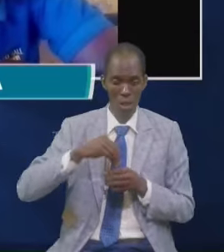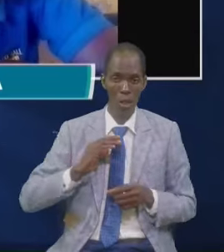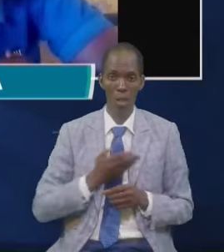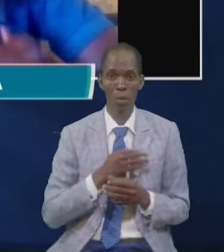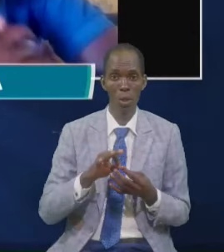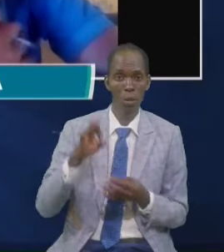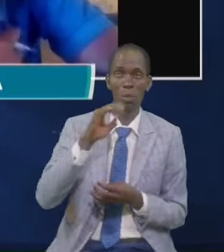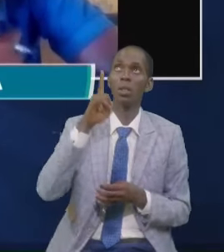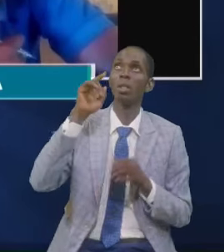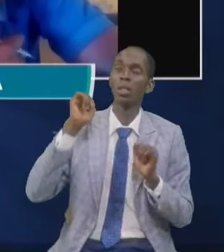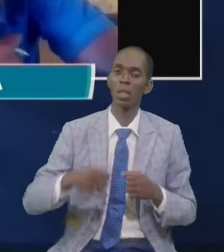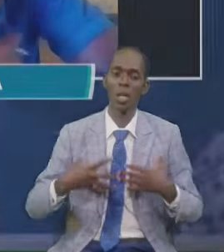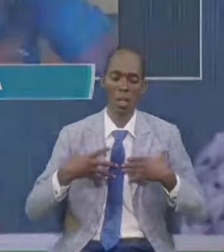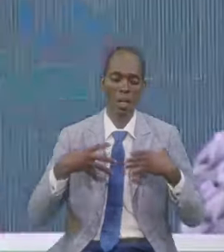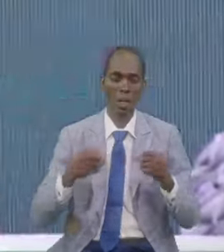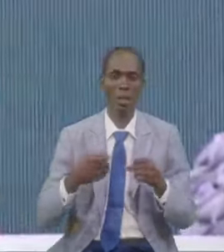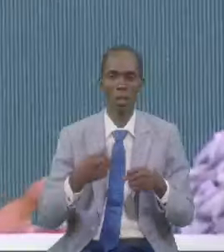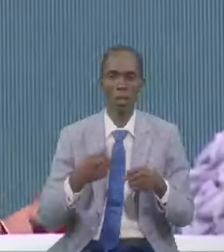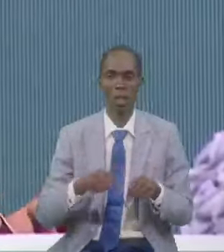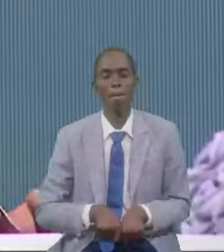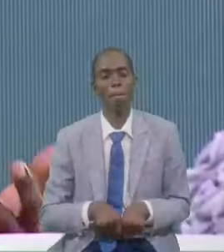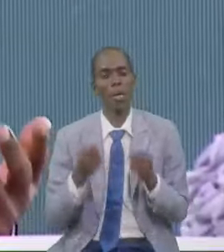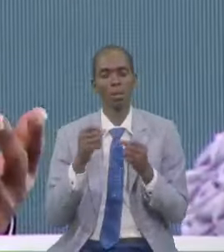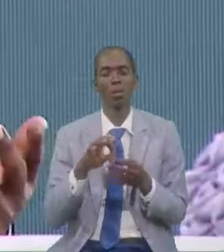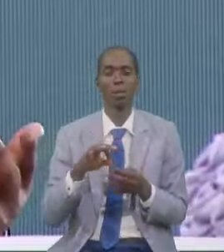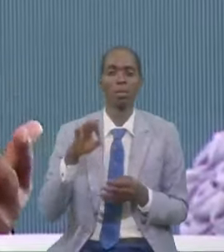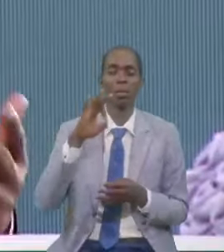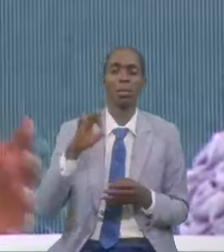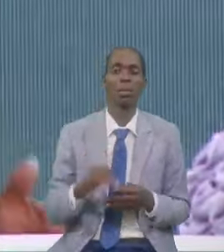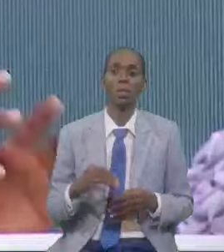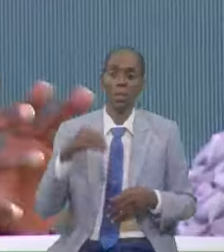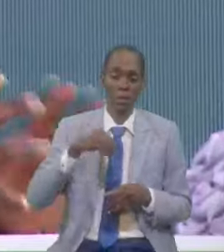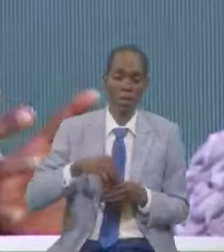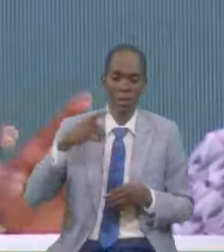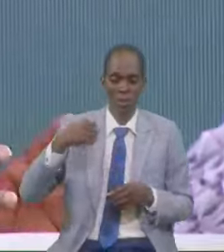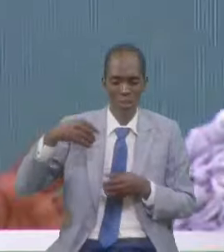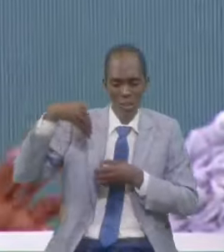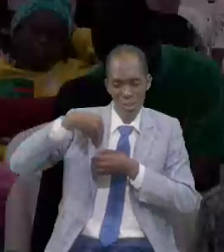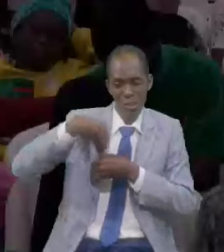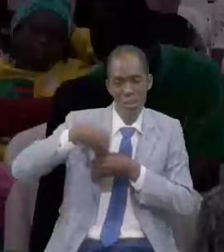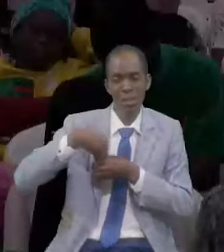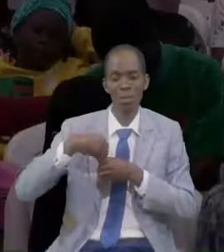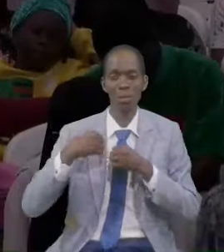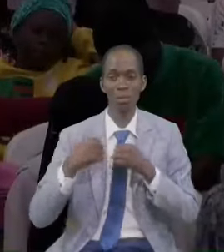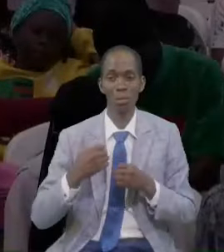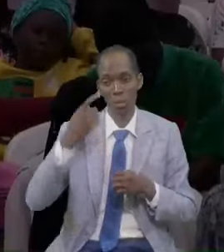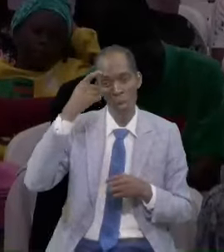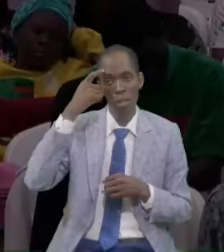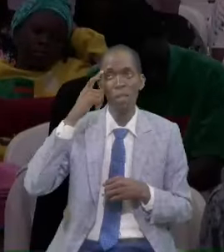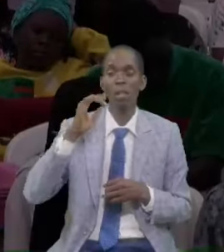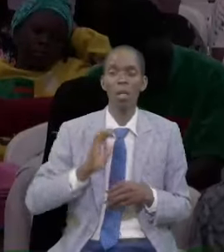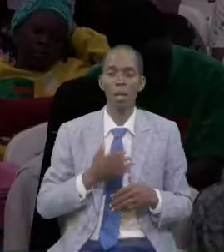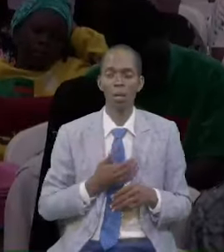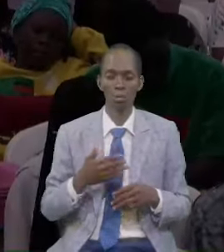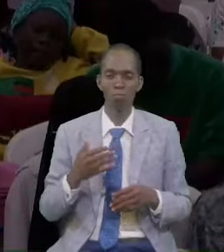broken spirit, మన ఆత్మలో బ్రద్దలైపోయిన ఆత్మను స్వస్థపరుస్తారు. In the inner man, our thought pattern can be healed, మన